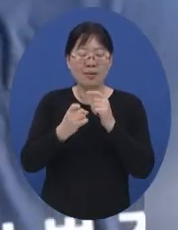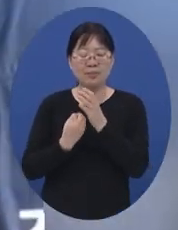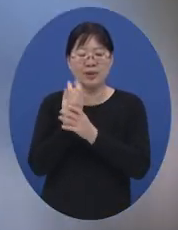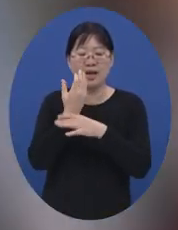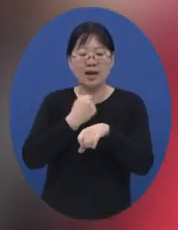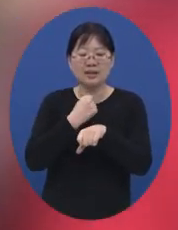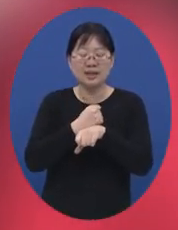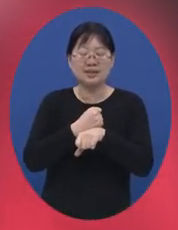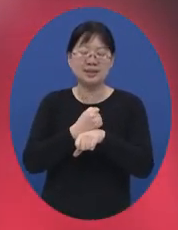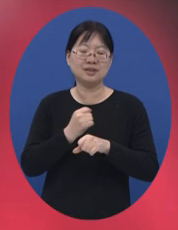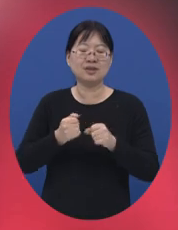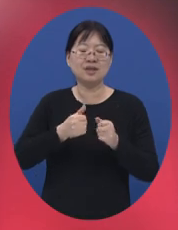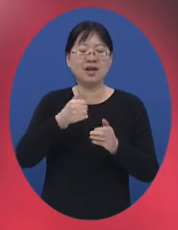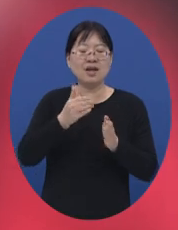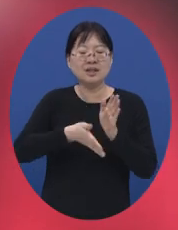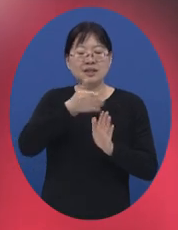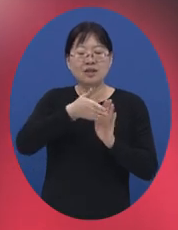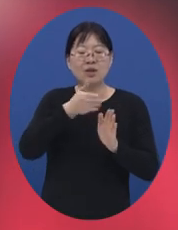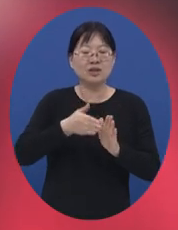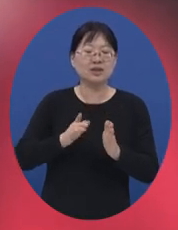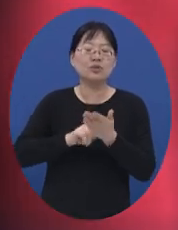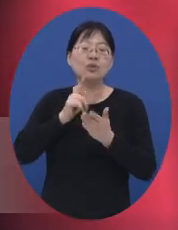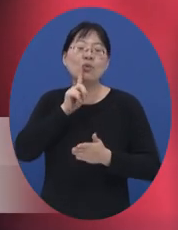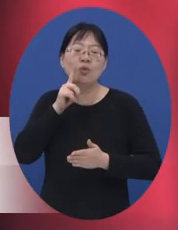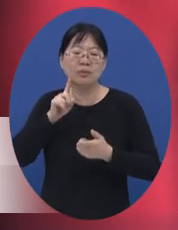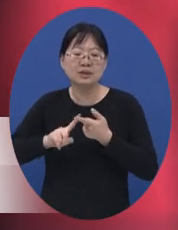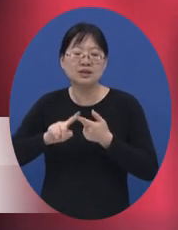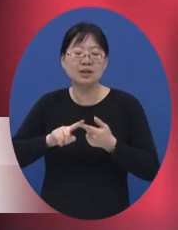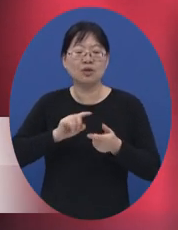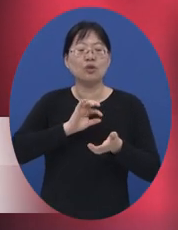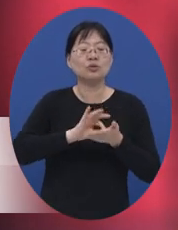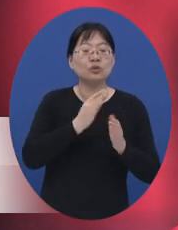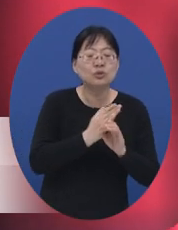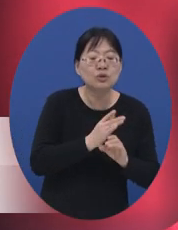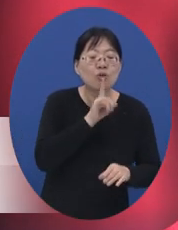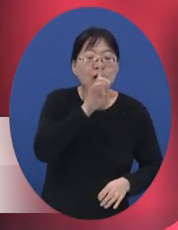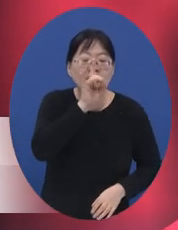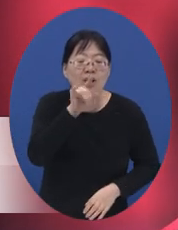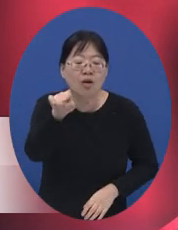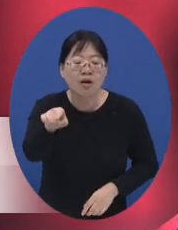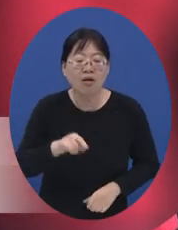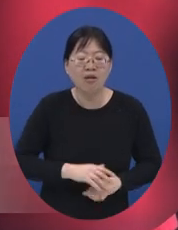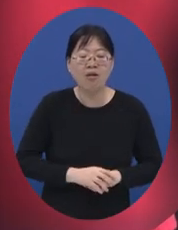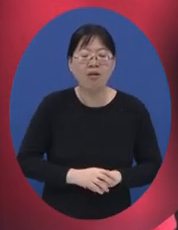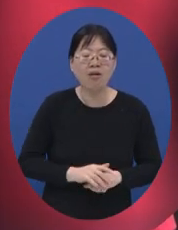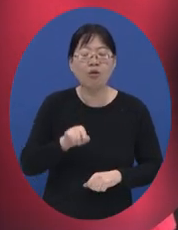신고도 하지 않은 채 운영한 것으로 드러났습니다. 신고가 안 되는 거잖아,